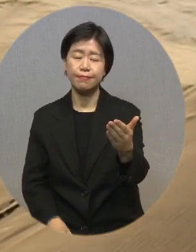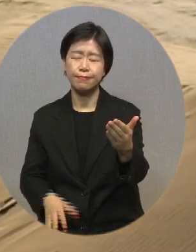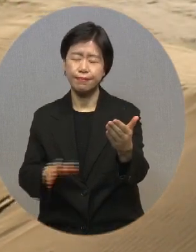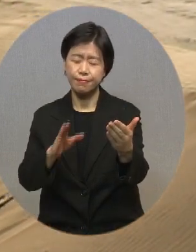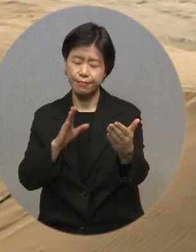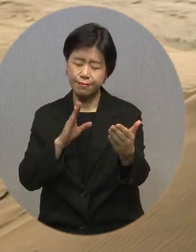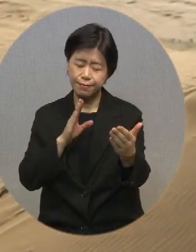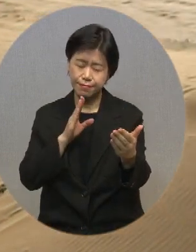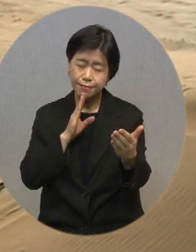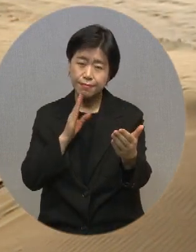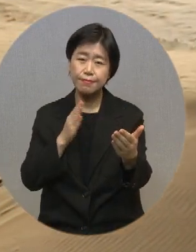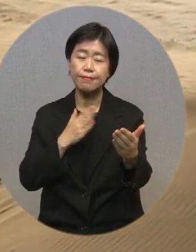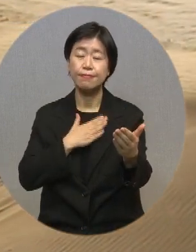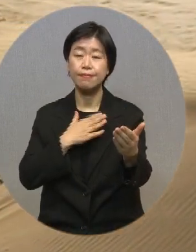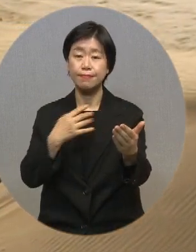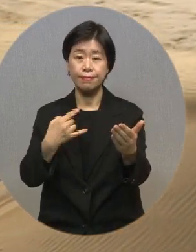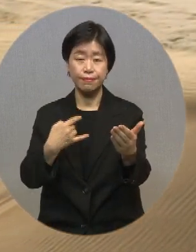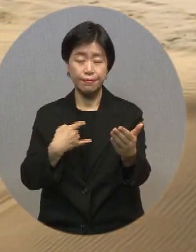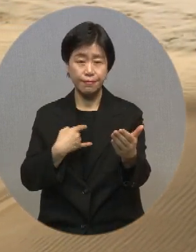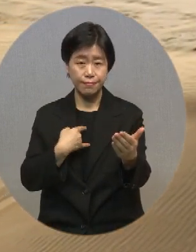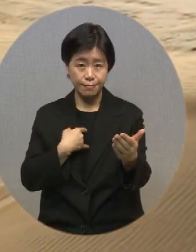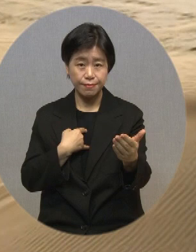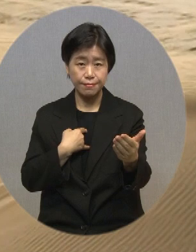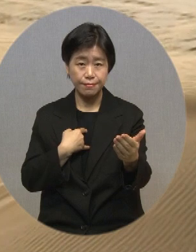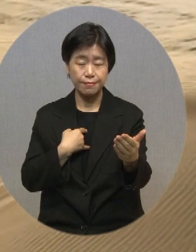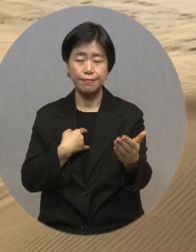당신이 얼마나 내게